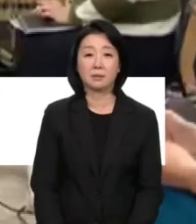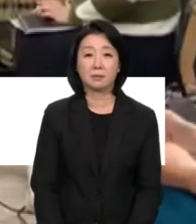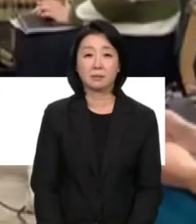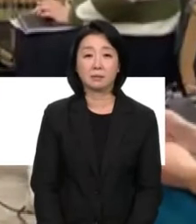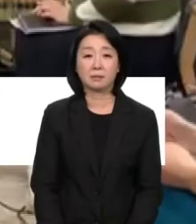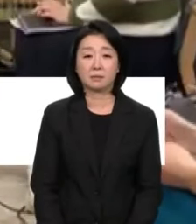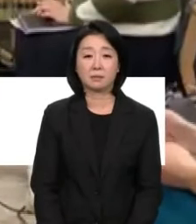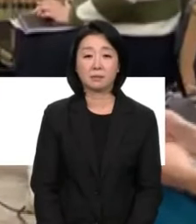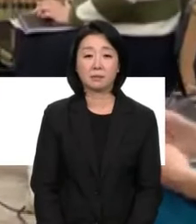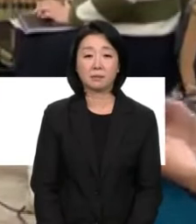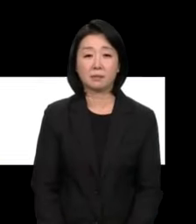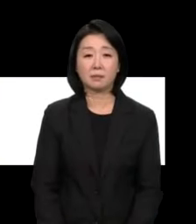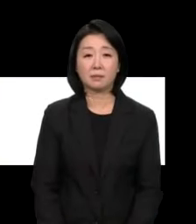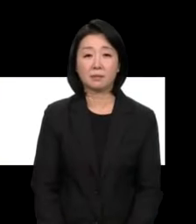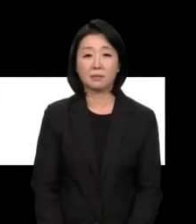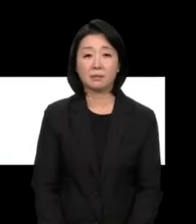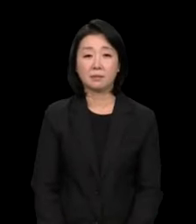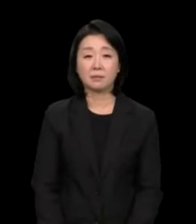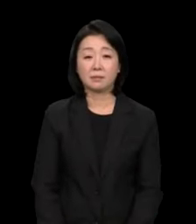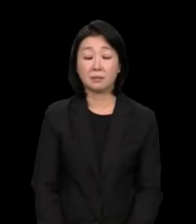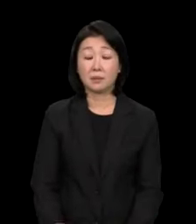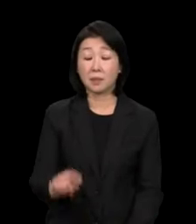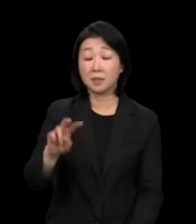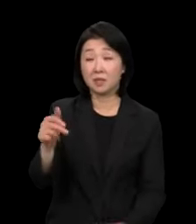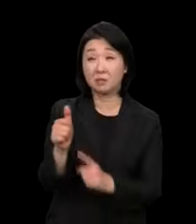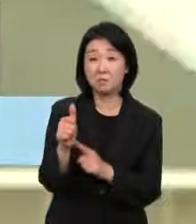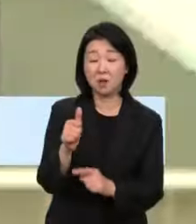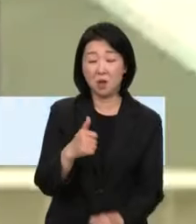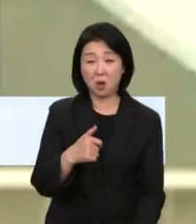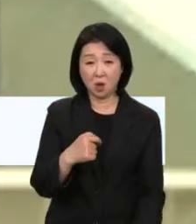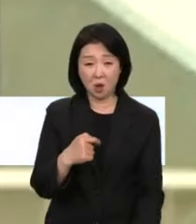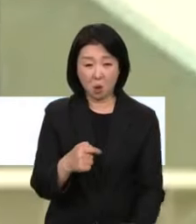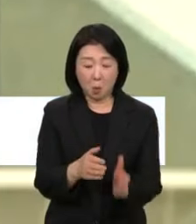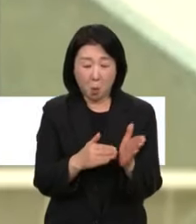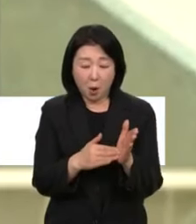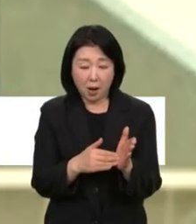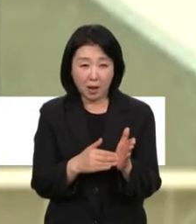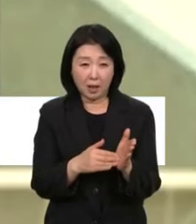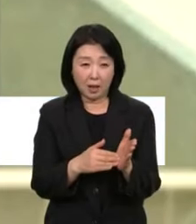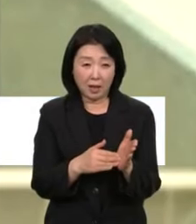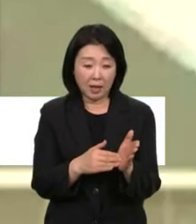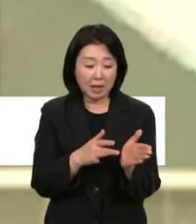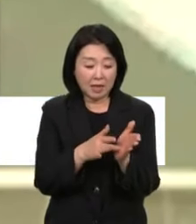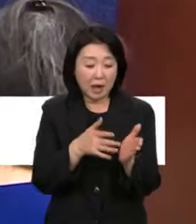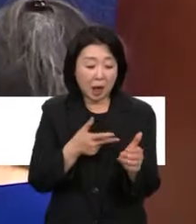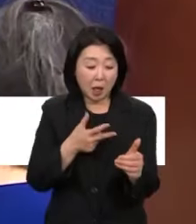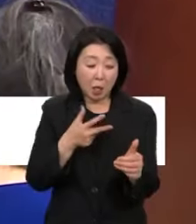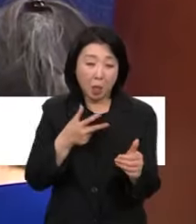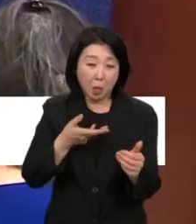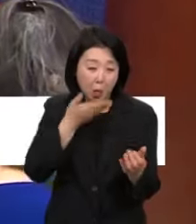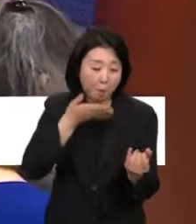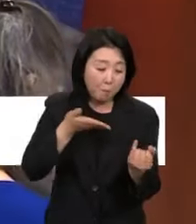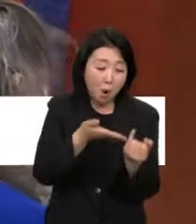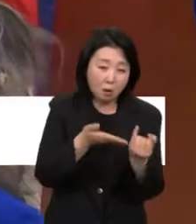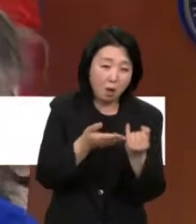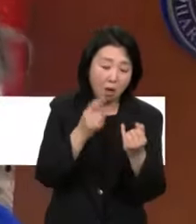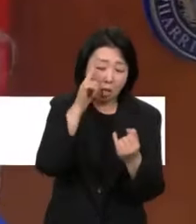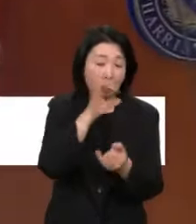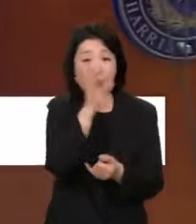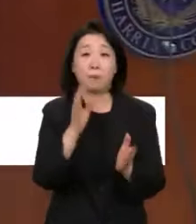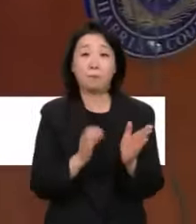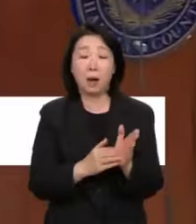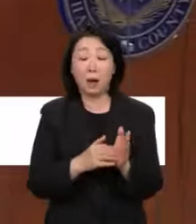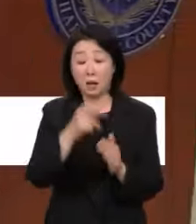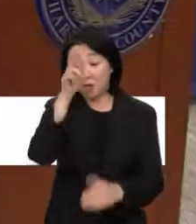a committed relationship. 심 씨가 몰래 약물을 먹여 의식을 잃었다는 피해자도 있습니다. 또 경찰에